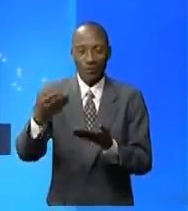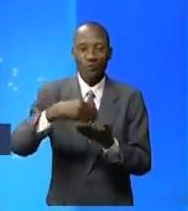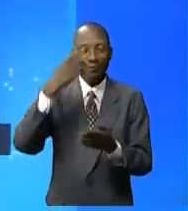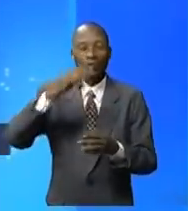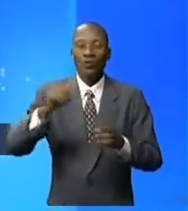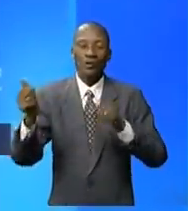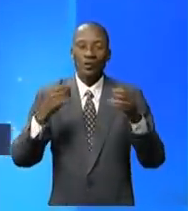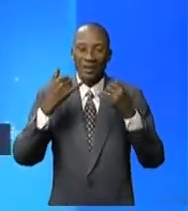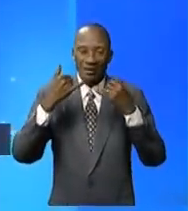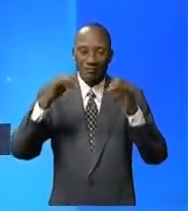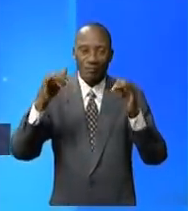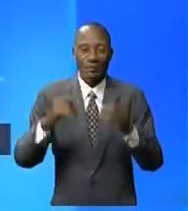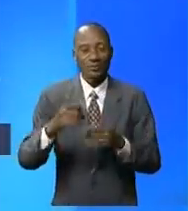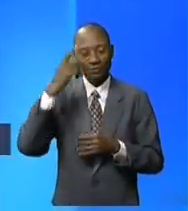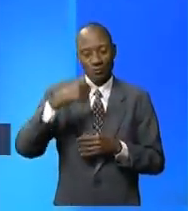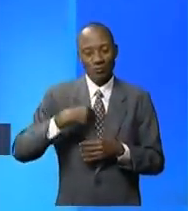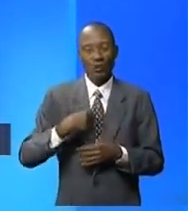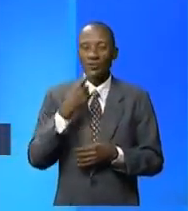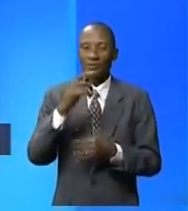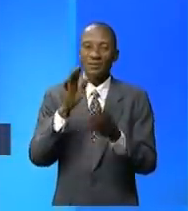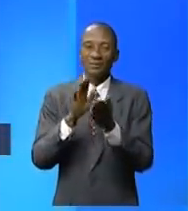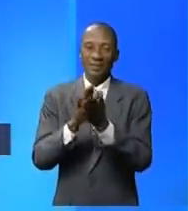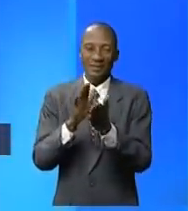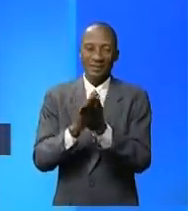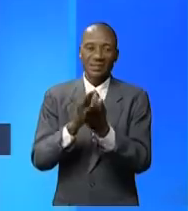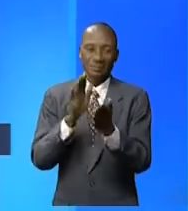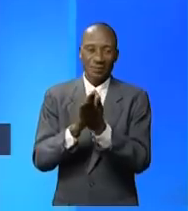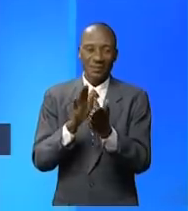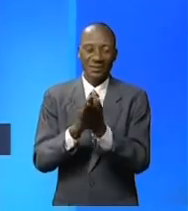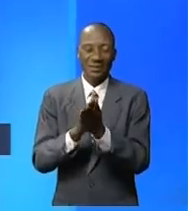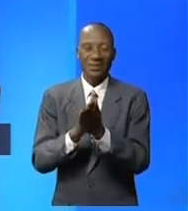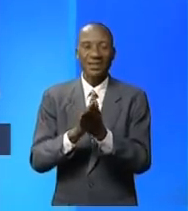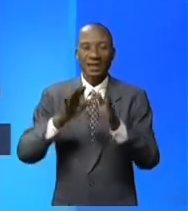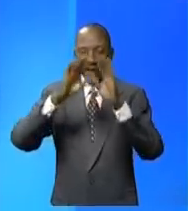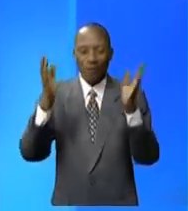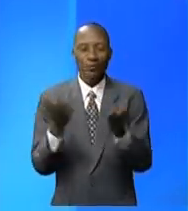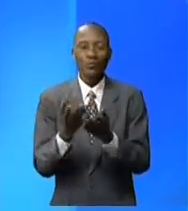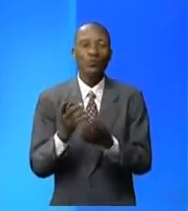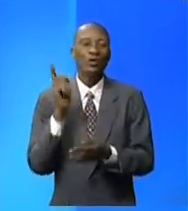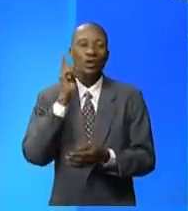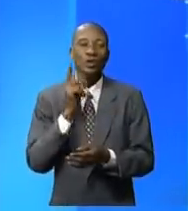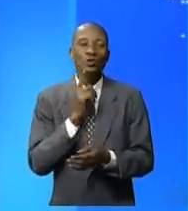Pongo et Yolande Voka. Ce journal a connu le concours rédactionnel de Sandra